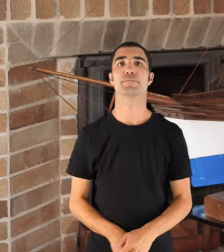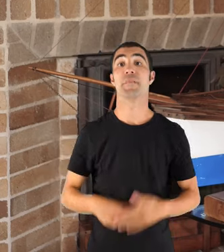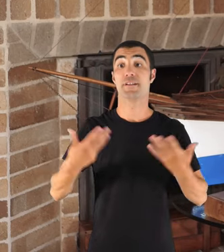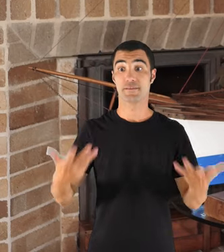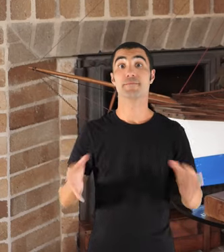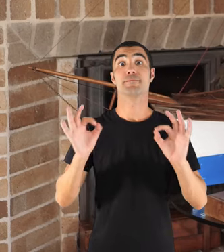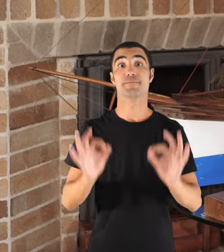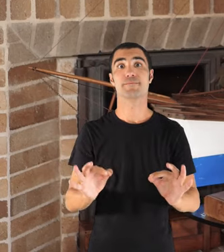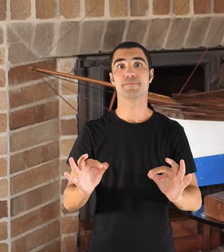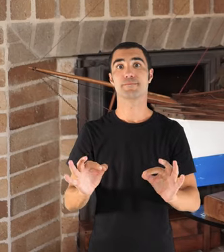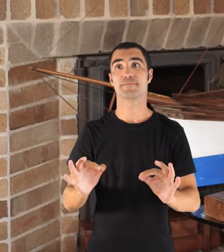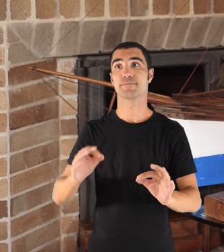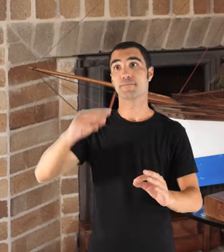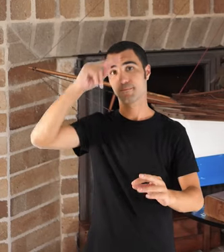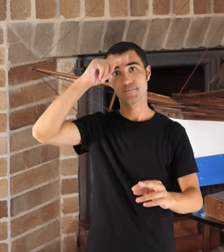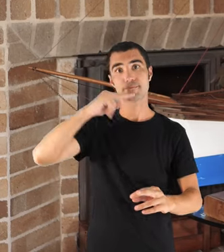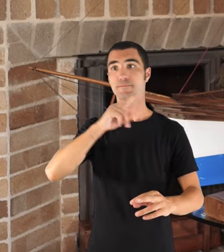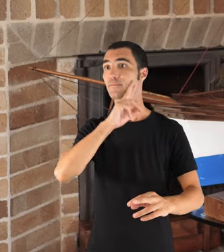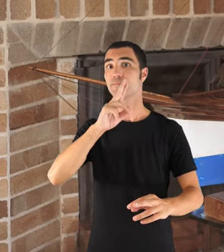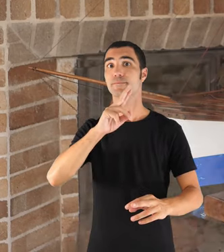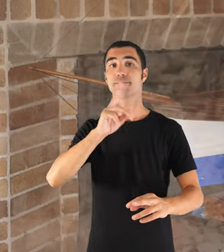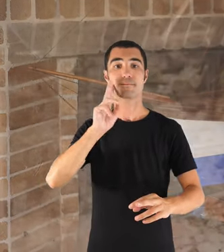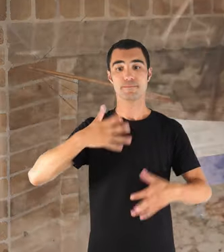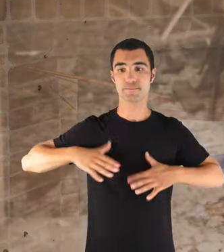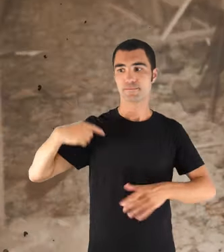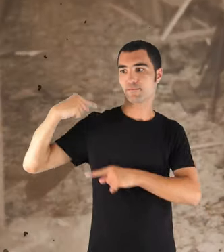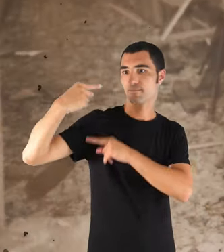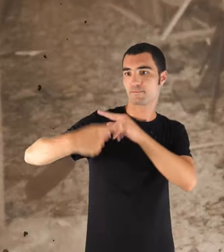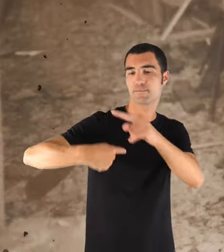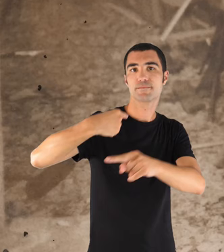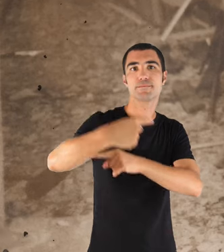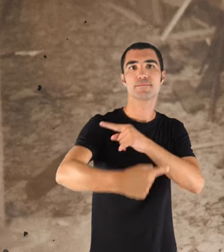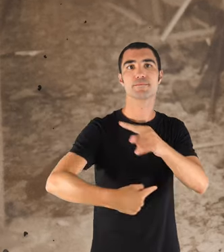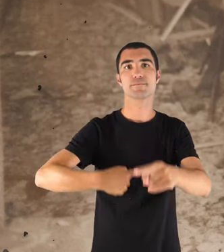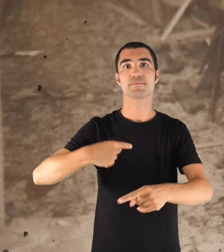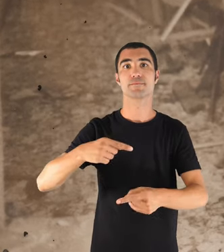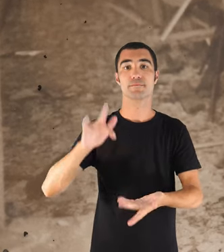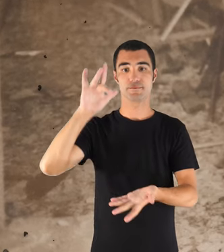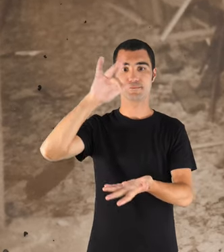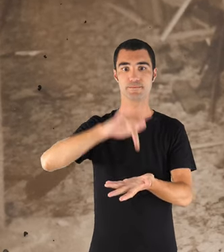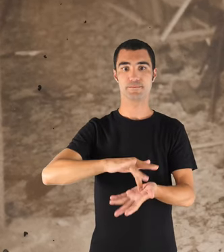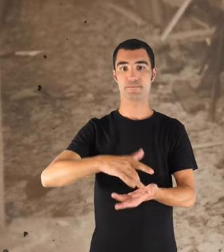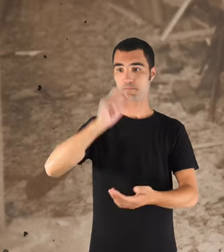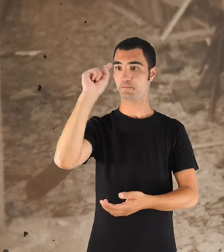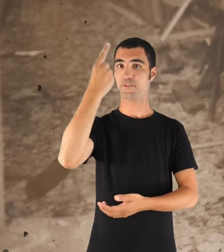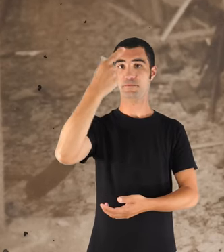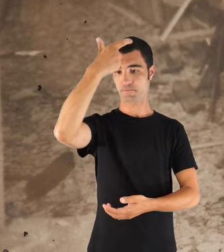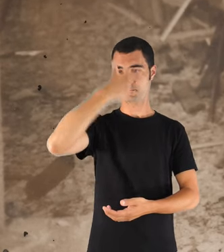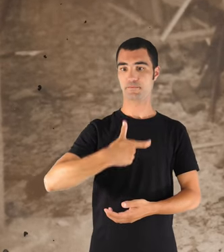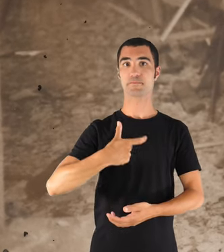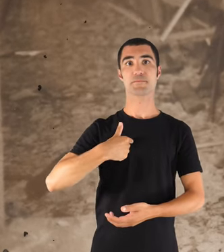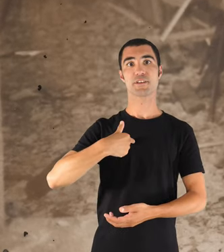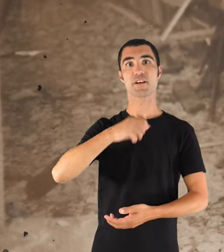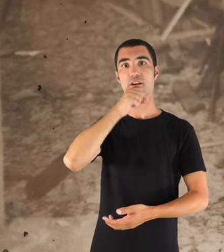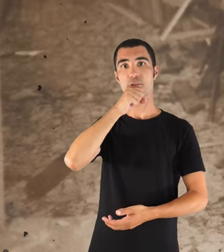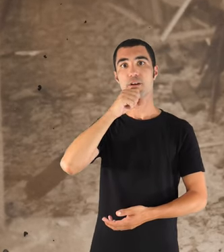varen passar de pares a fills, fins a arribar en el primer que jo he conegut, que era el meu predi